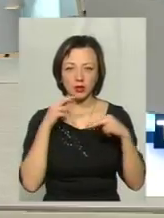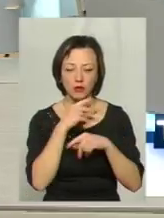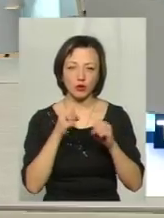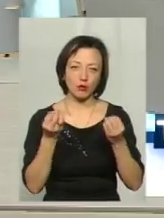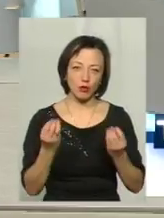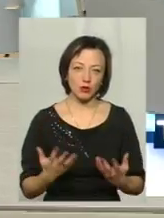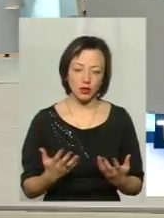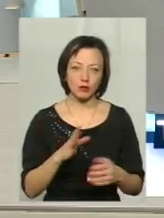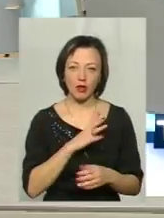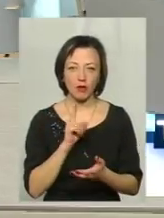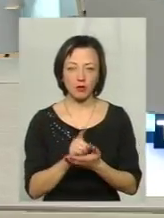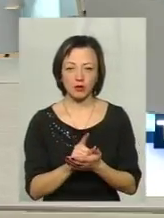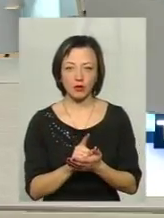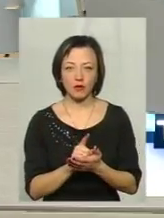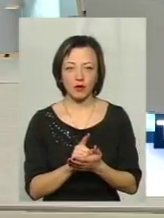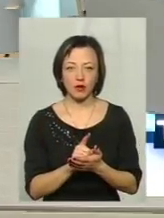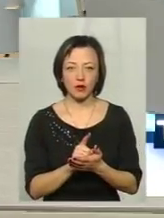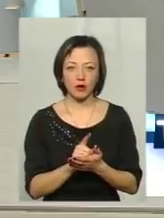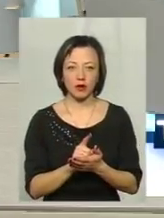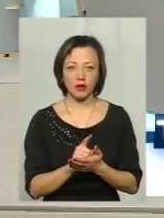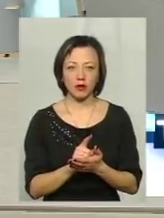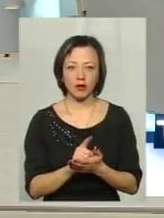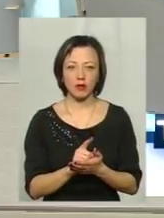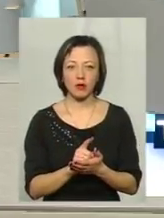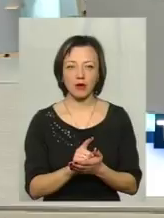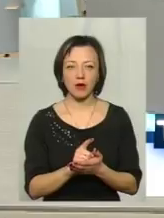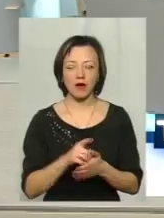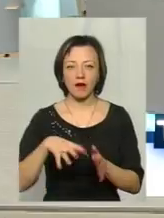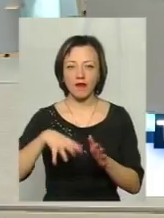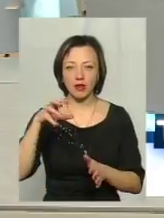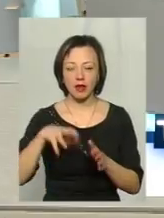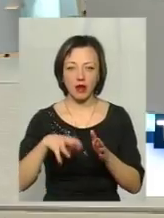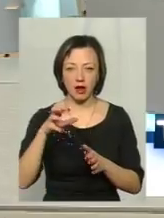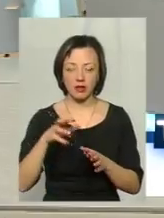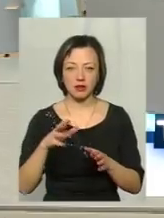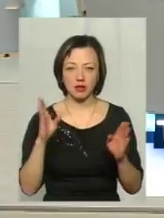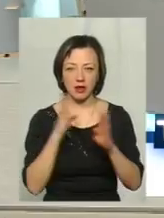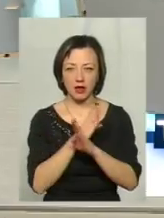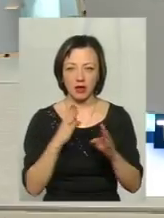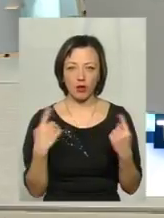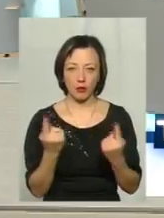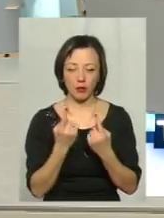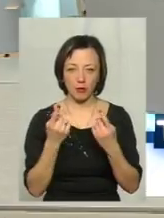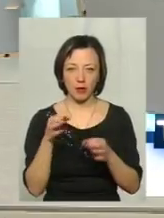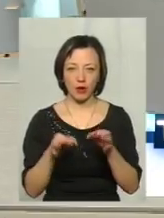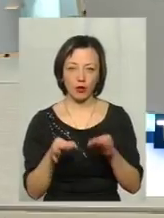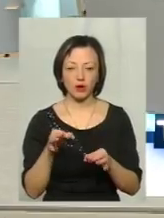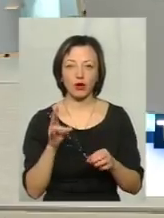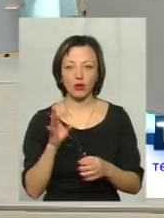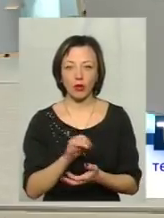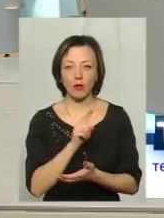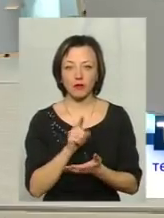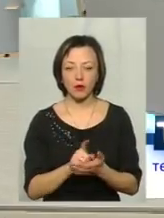Може бути і не обов'язково примусова вентиляція, може бути і вентиляція, естественно. Але